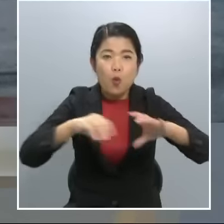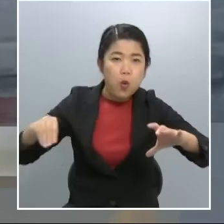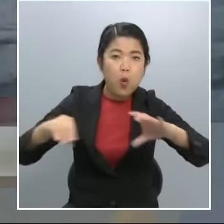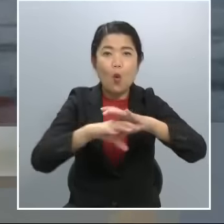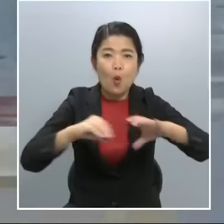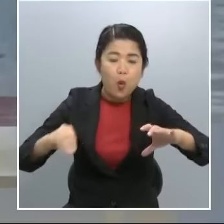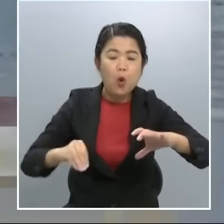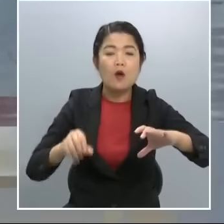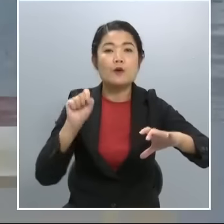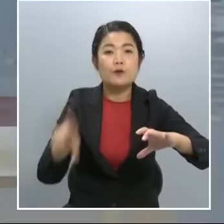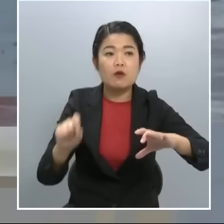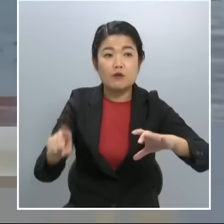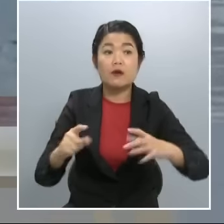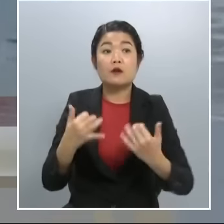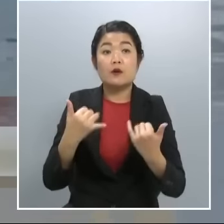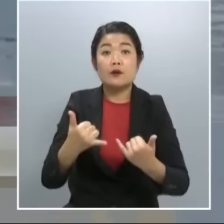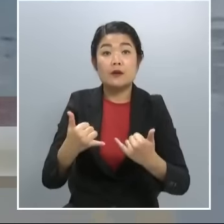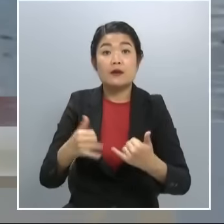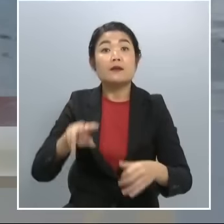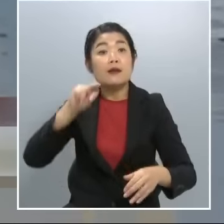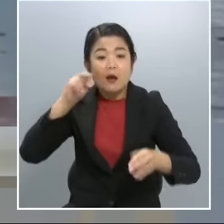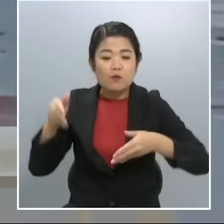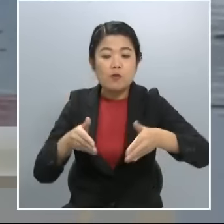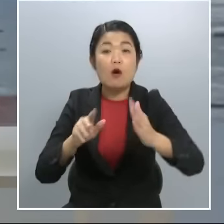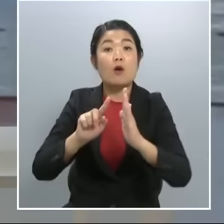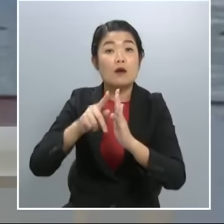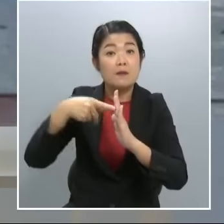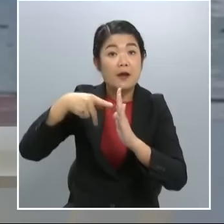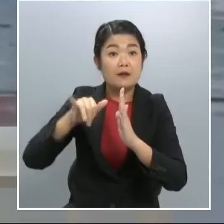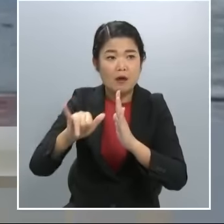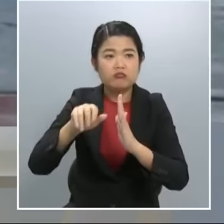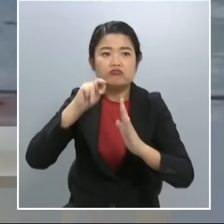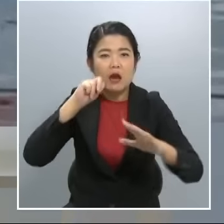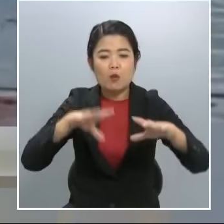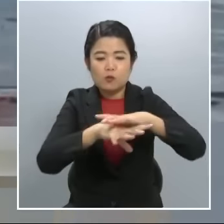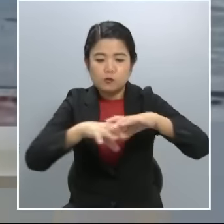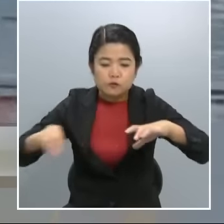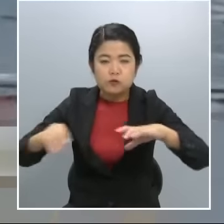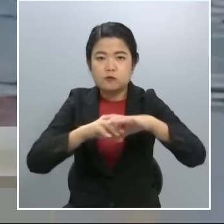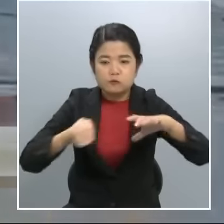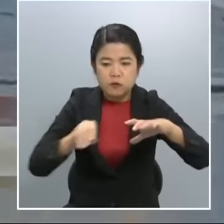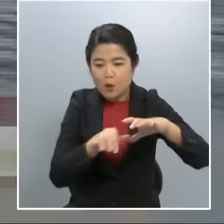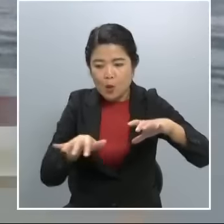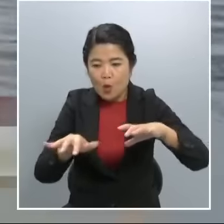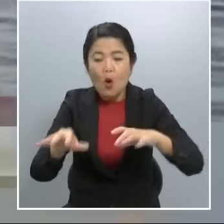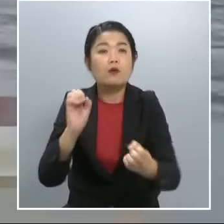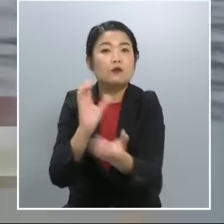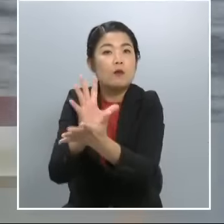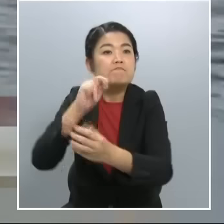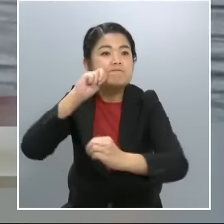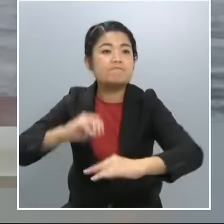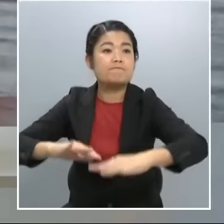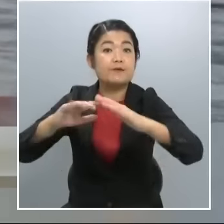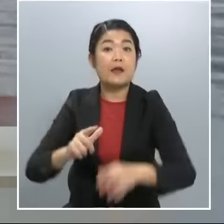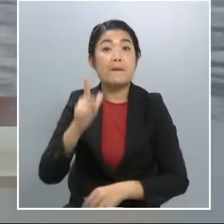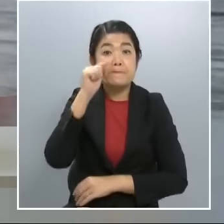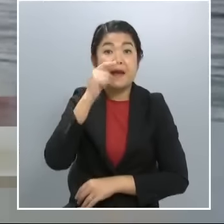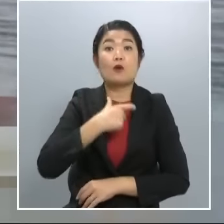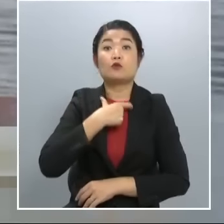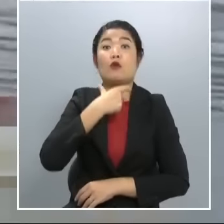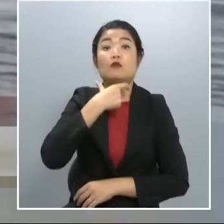ที่บอกเนี่ยนะฮะเพราะฉะนั้นช่วงนี้ทางชลประธานพะเยาจะต้องเร่งระบายออกนะคะพื้นที่ท้ายน้ำก็จะได้รับผลกระทบต่อไปแม่ต้องสรนไปเก็บตกก